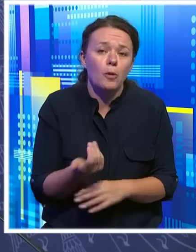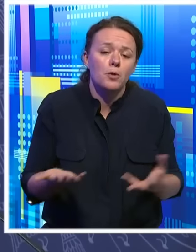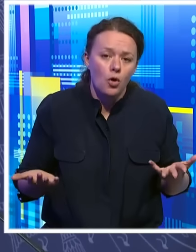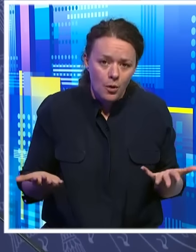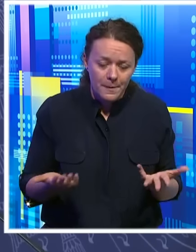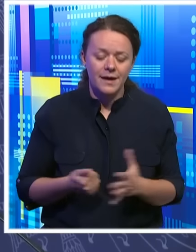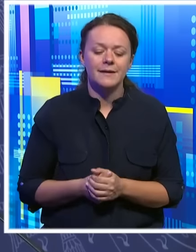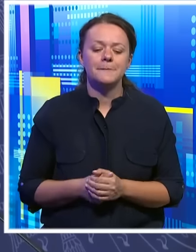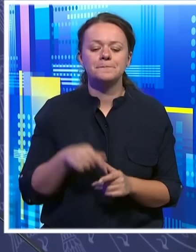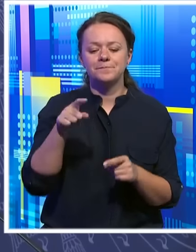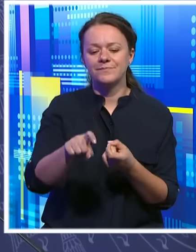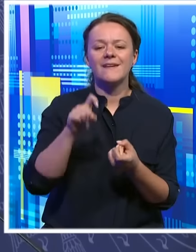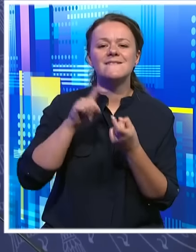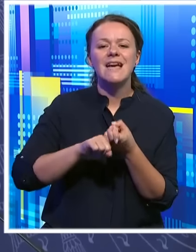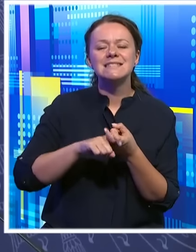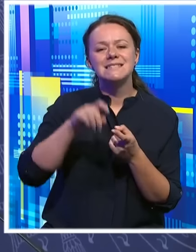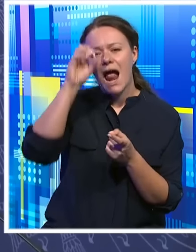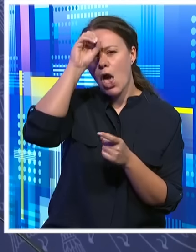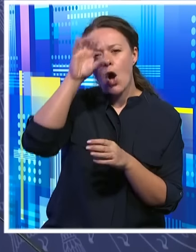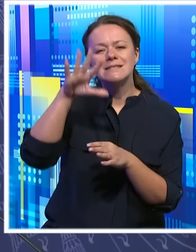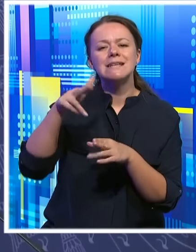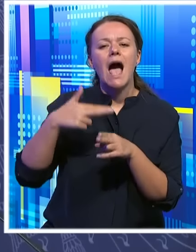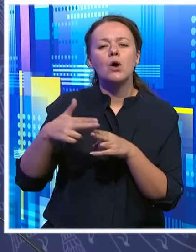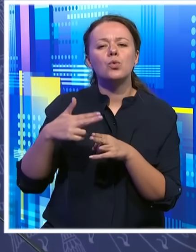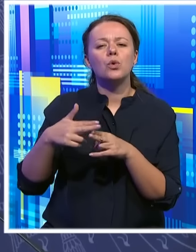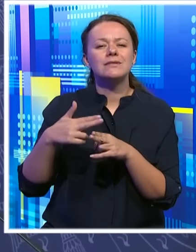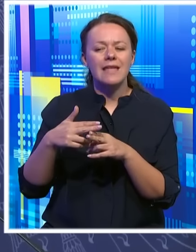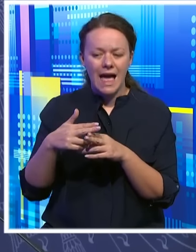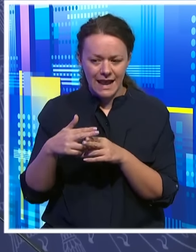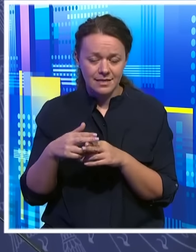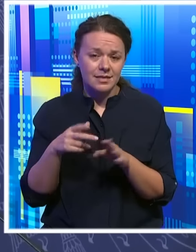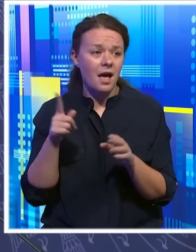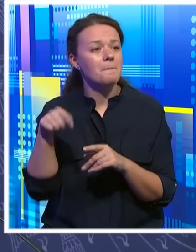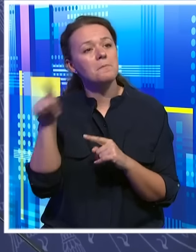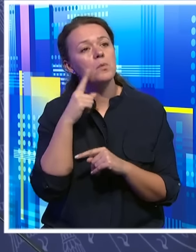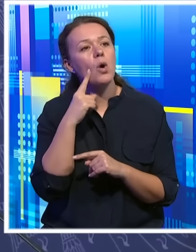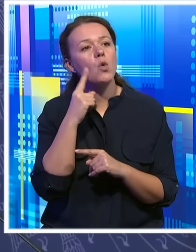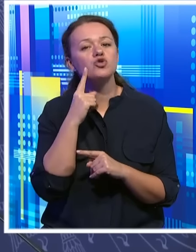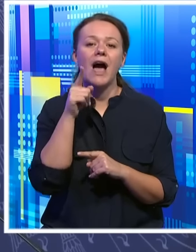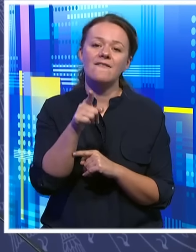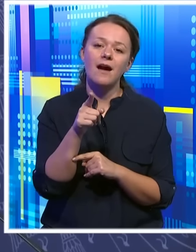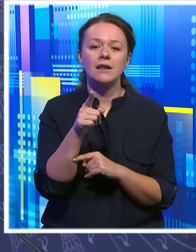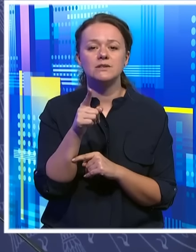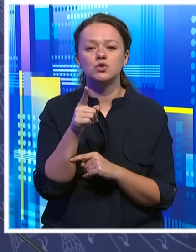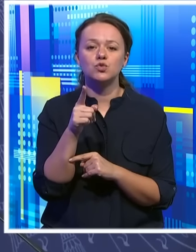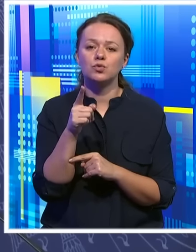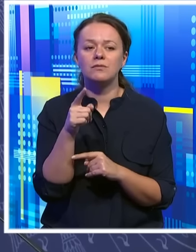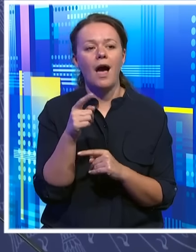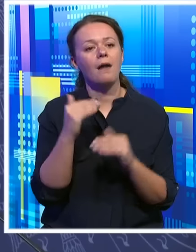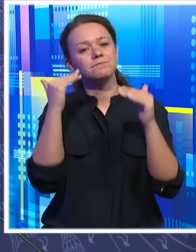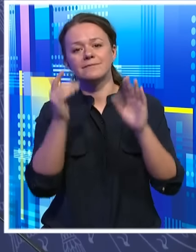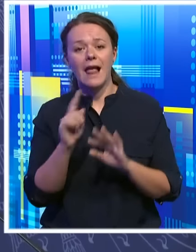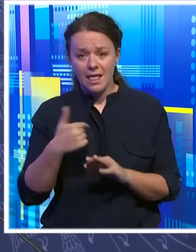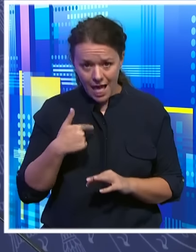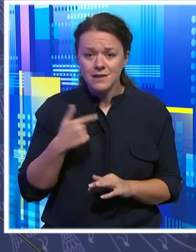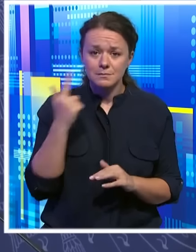Kad govorite o rudnoj renti, oni koji misle da drže predavanje, samo želim da vam kažem, ja sam pokušao da podignem rudnu rentu i nisam uspeo da podignem rudnu